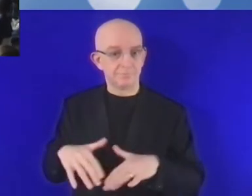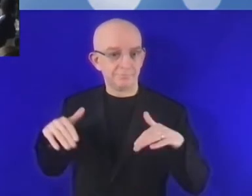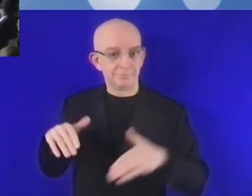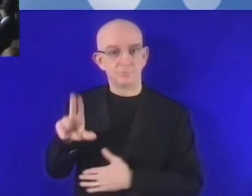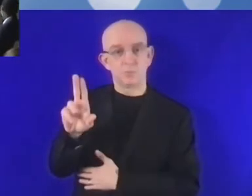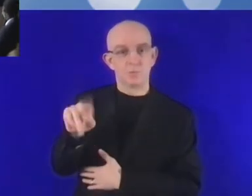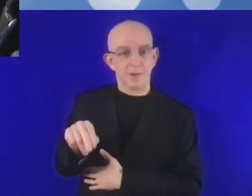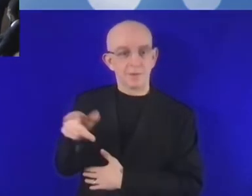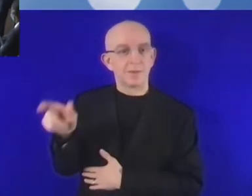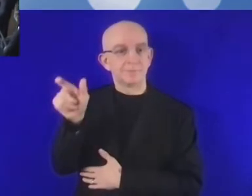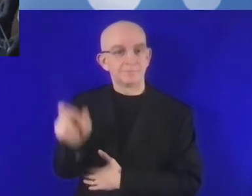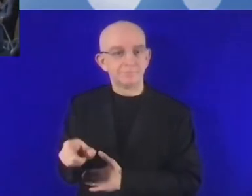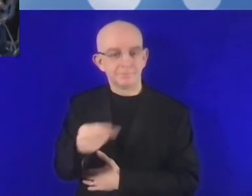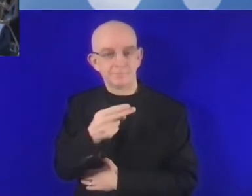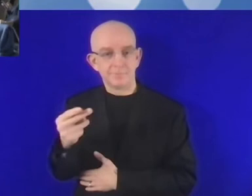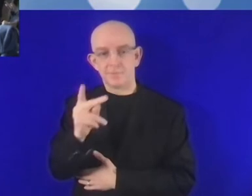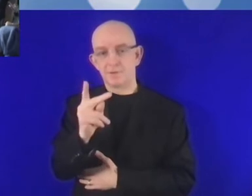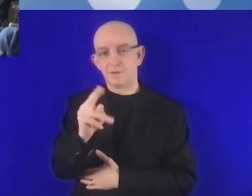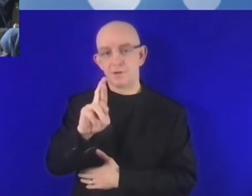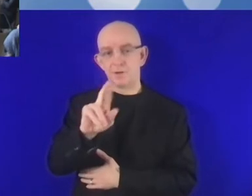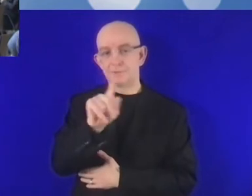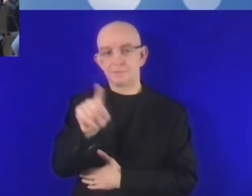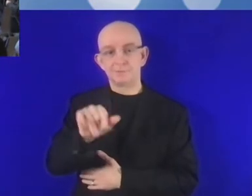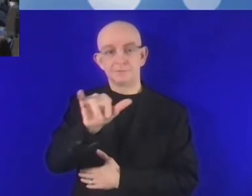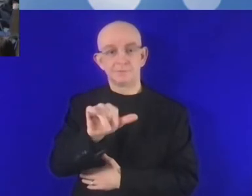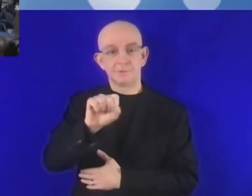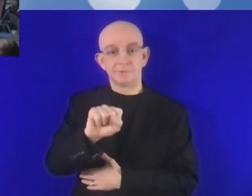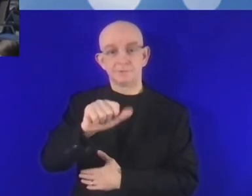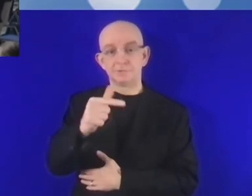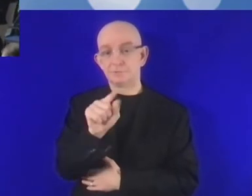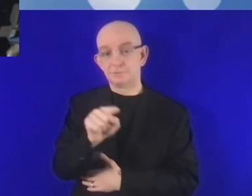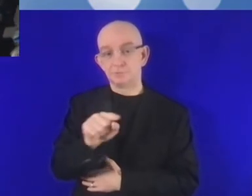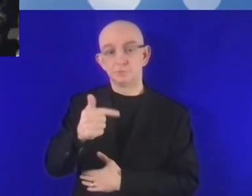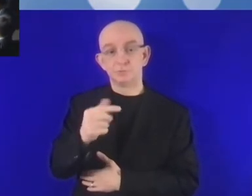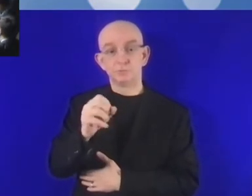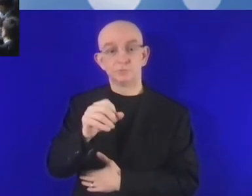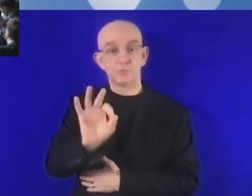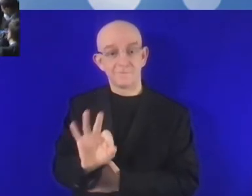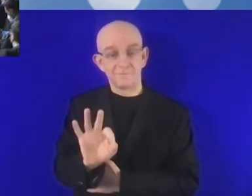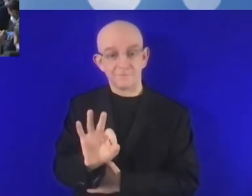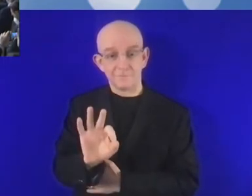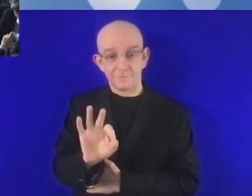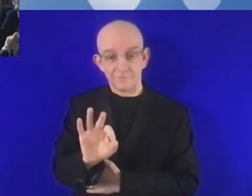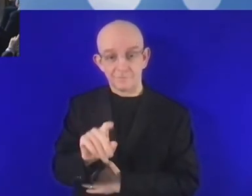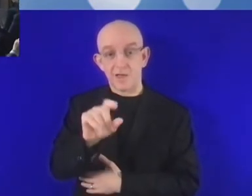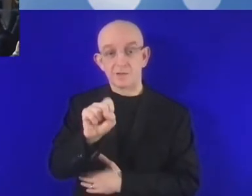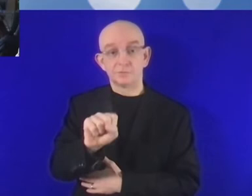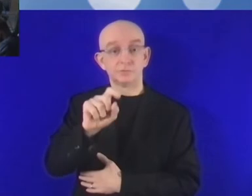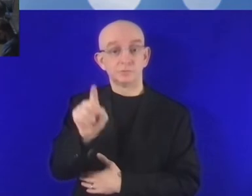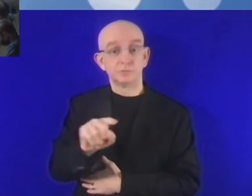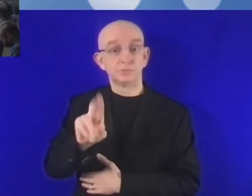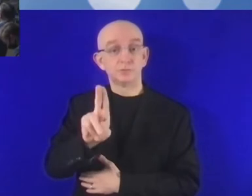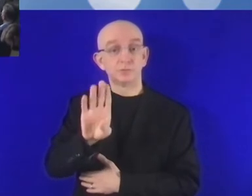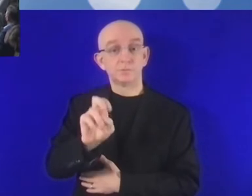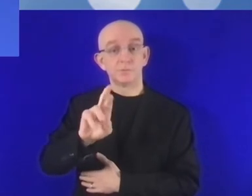رئيس الحكومة البولندية لمنتدى حوكمة الإنترنت السيد كشيستوف هوبرت، وكيل